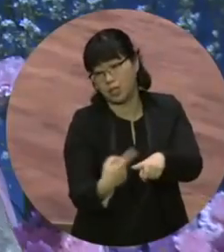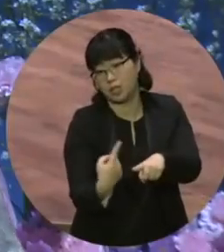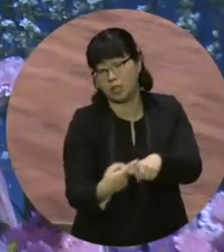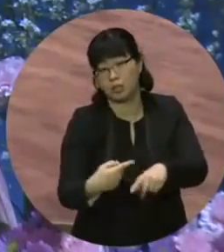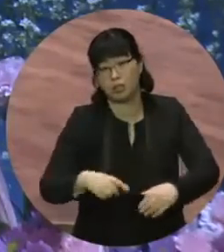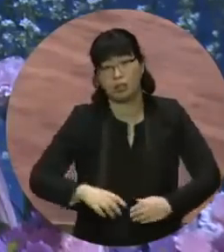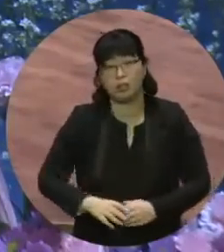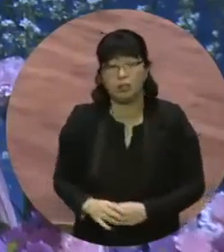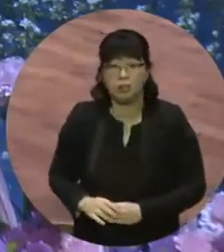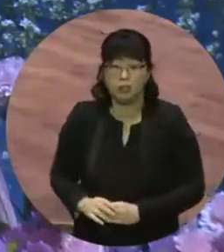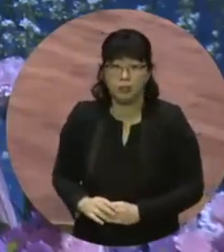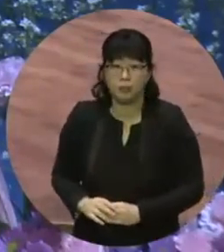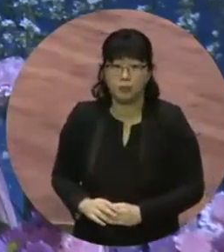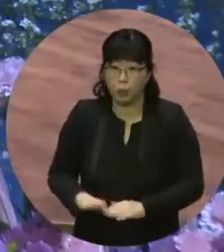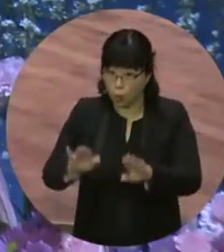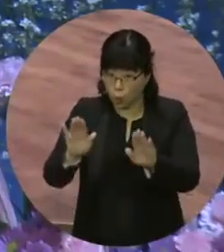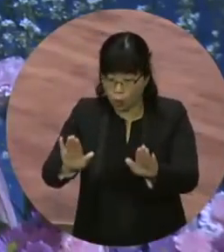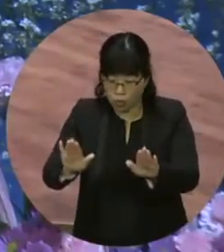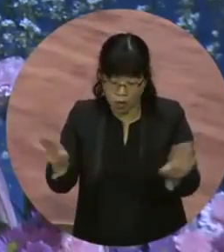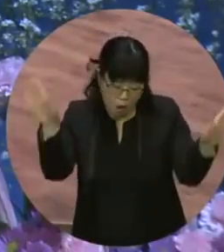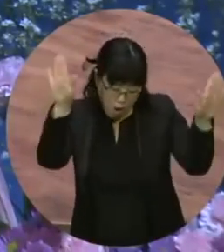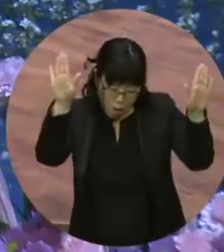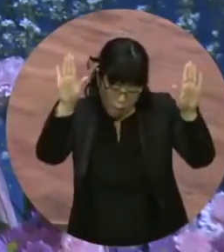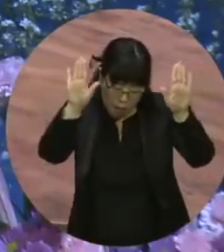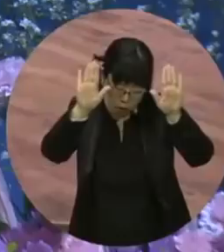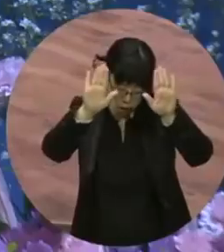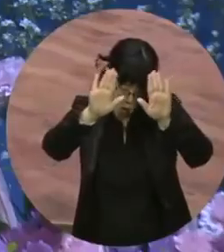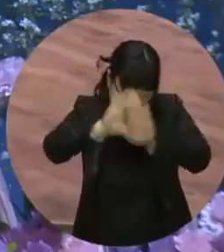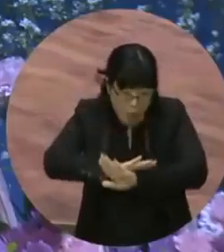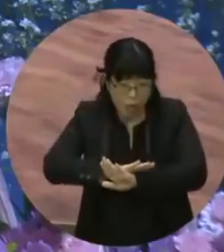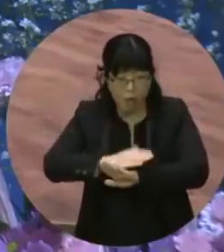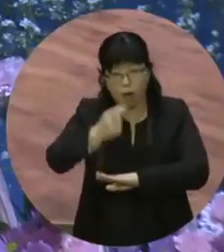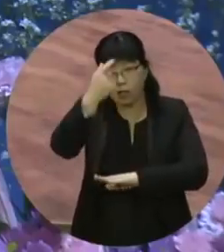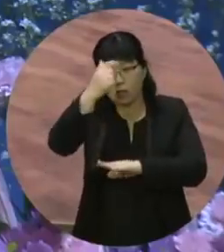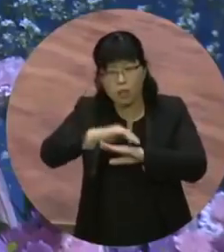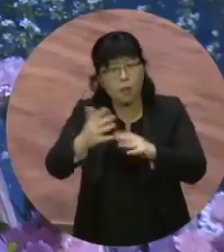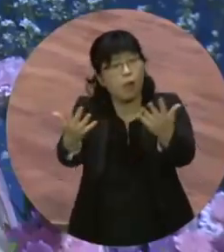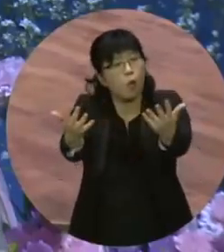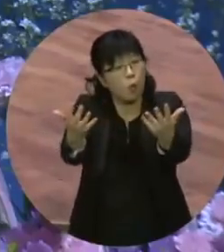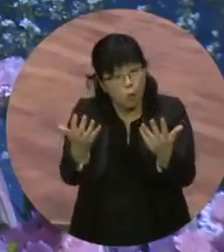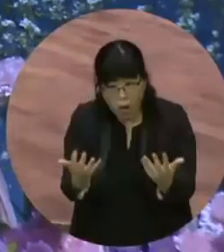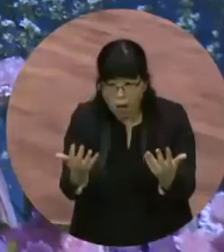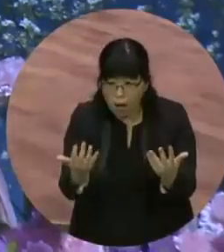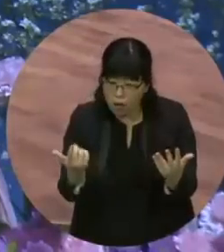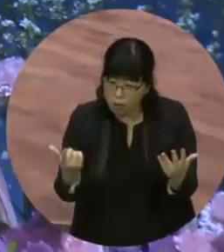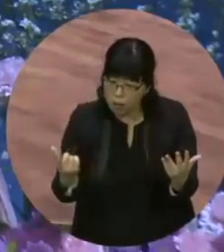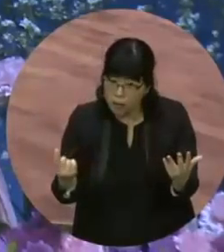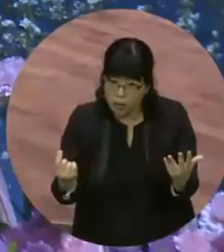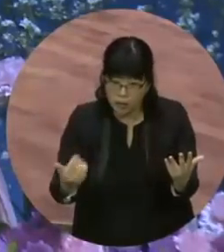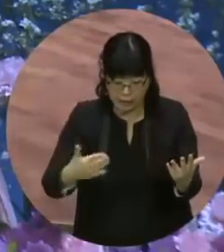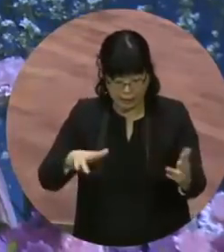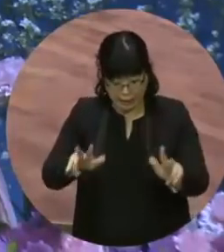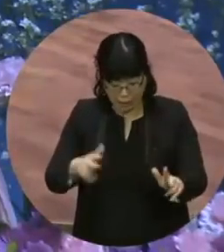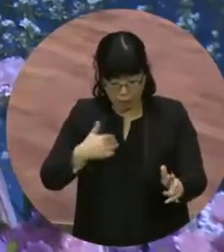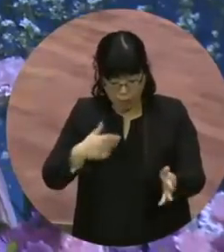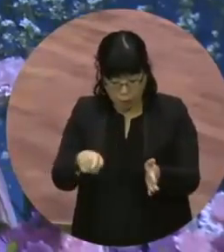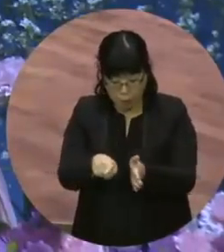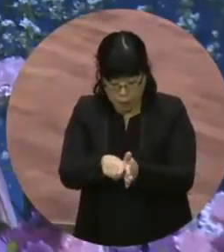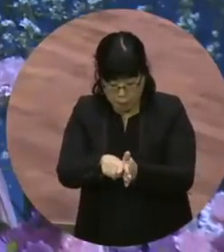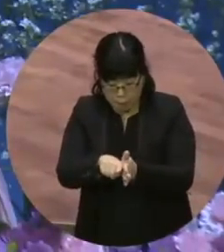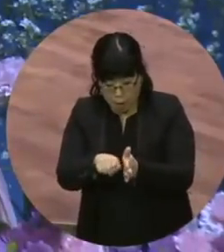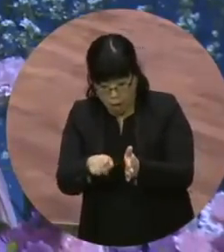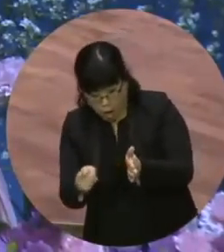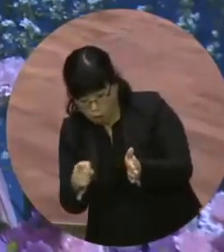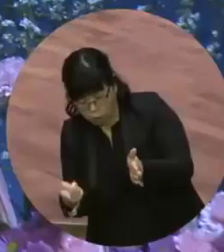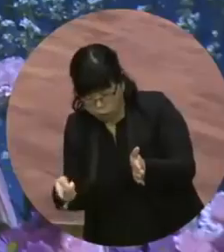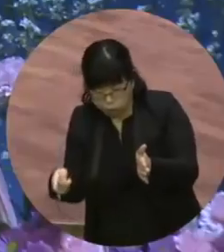자, 오늘 여러분, 오늘 이 밤에 여러분이 믿음만 회복하면 여러분의 모든 문제, 모든